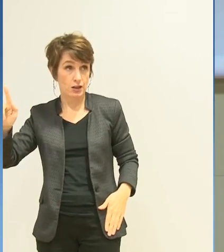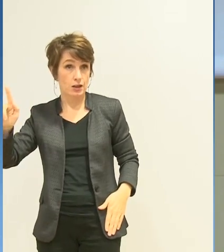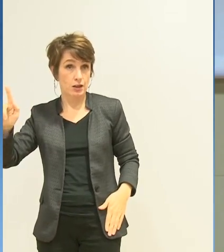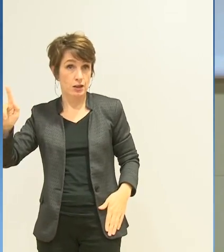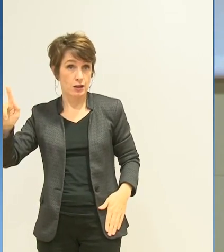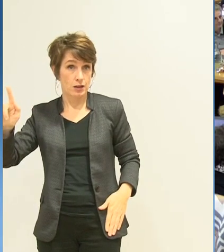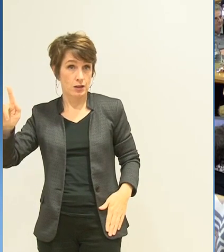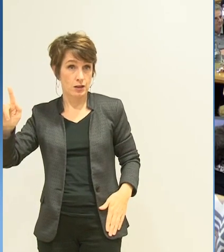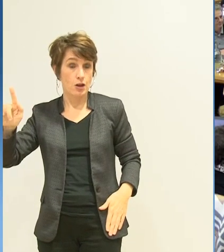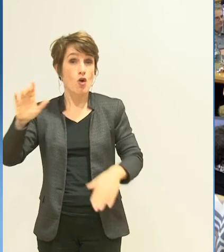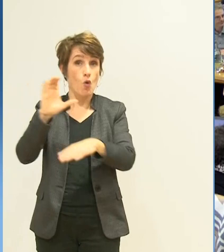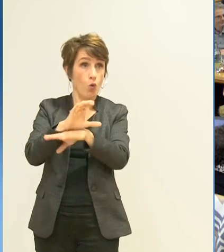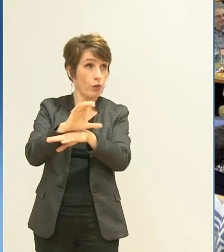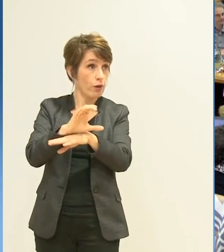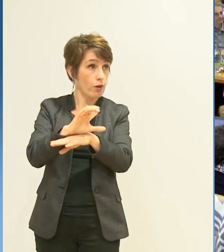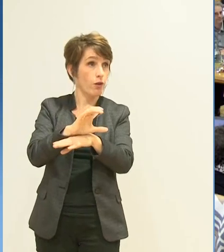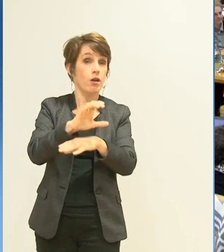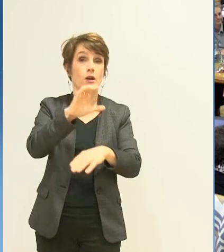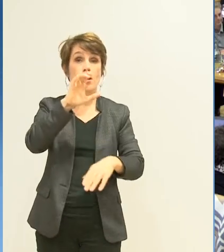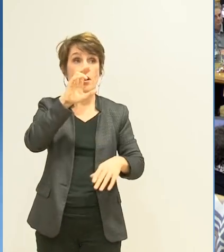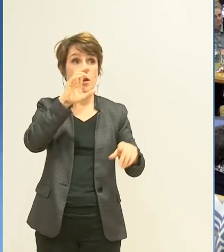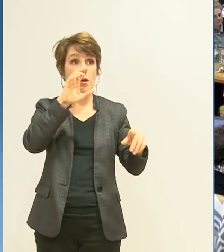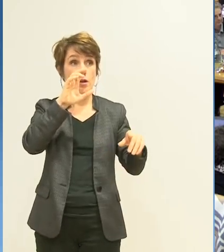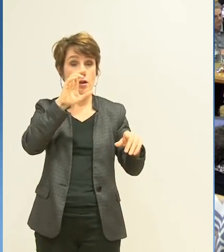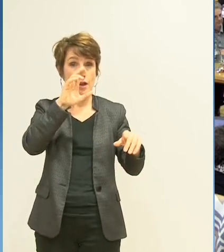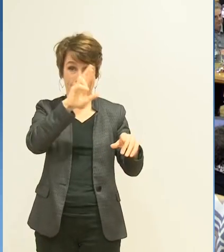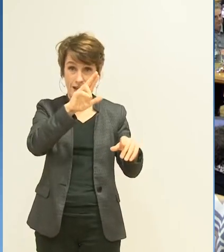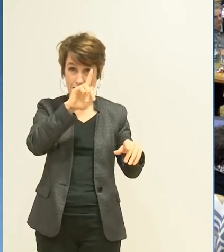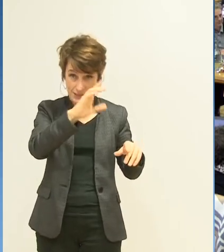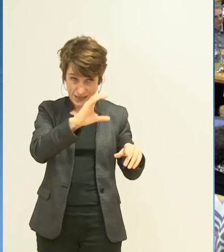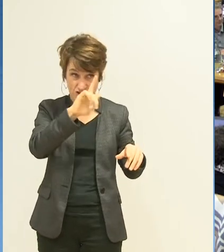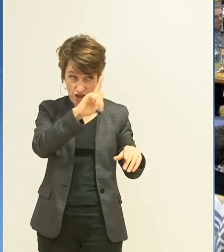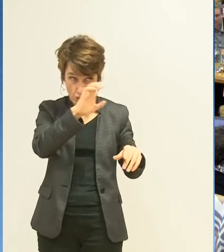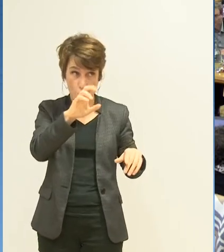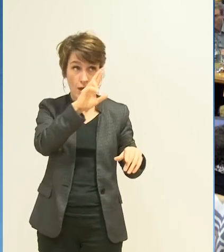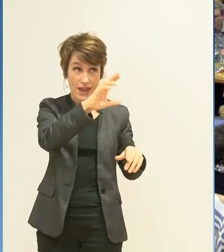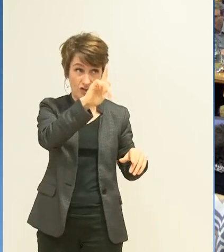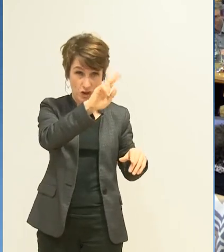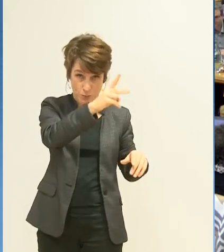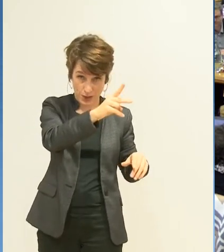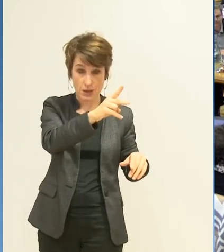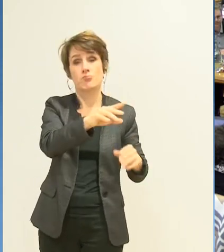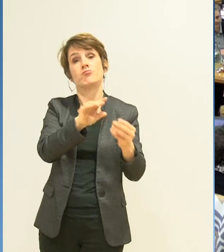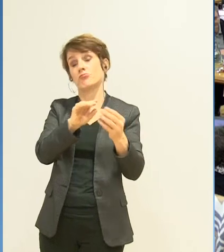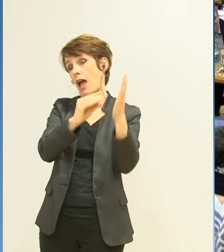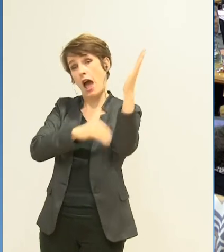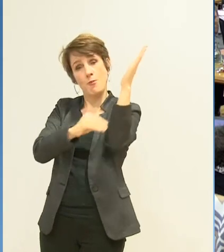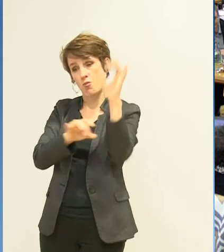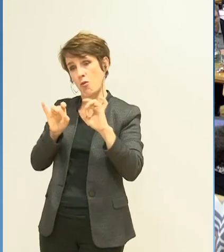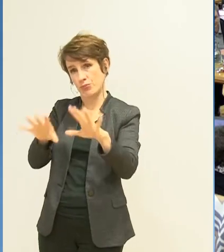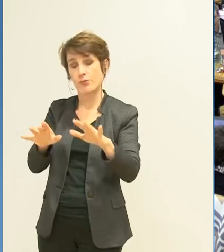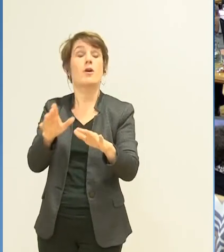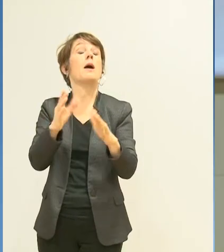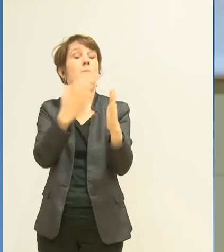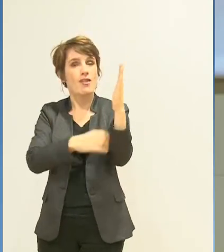s'abstient qui votent contre rcg e rgp un amendement est repoussé nous mettons on voit la